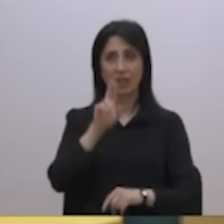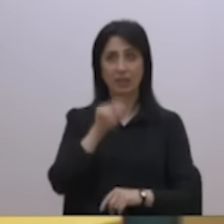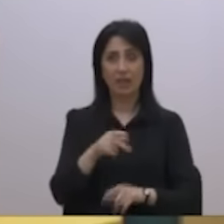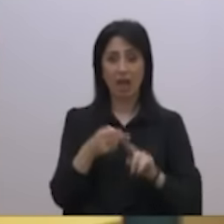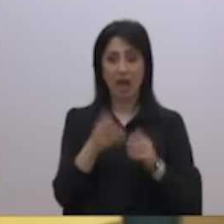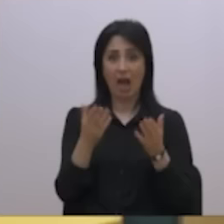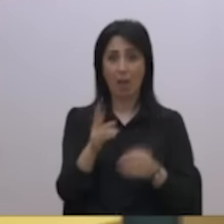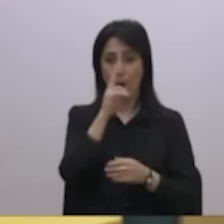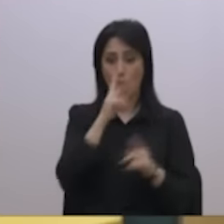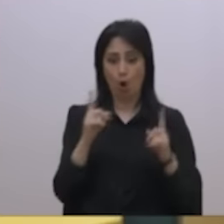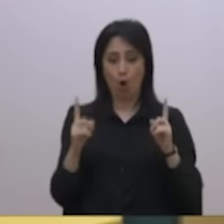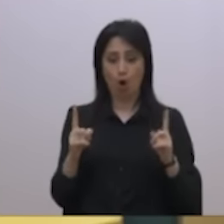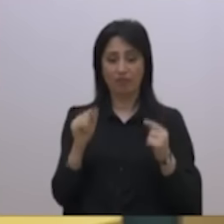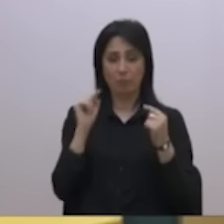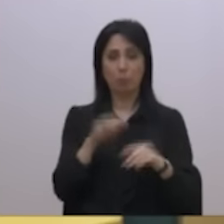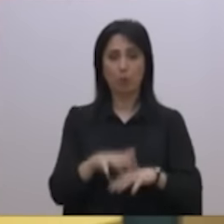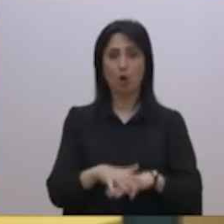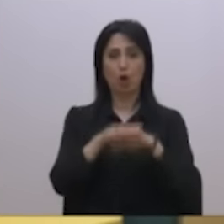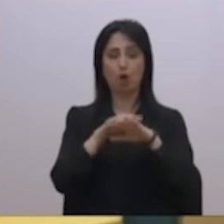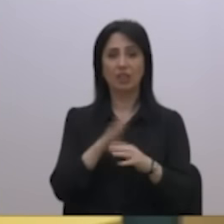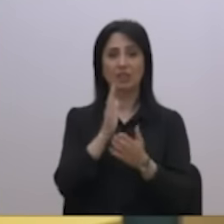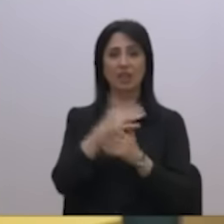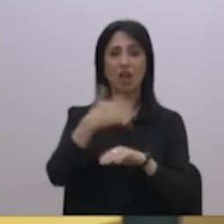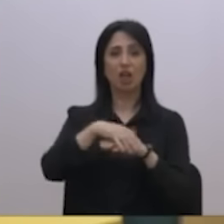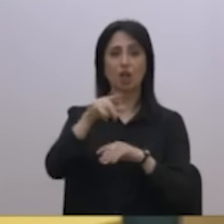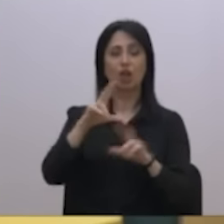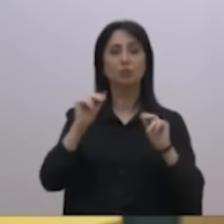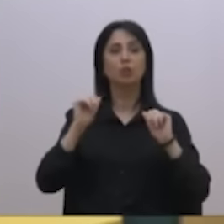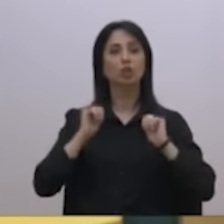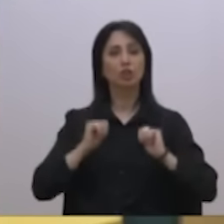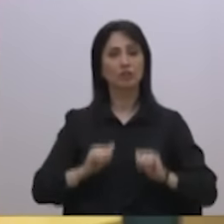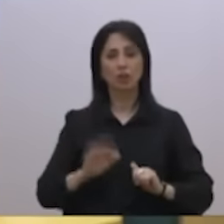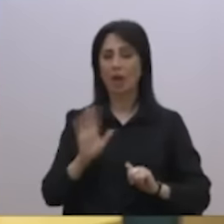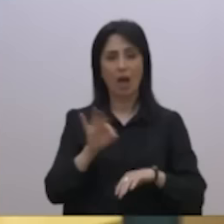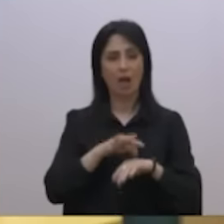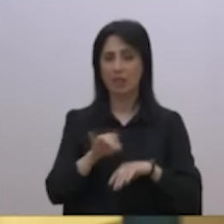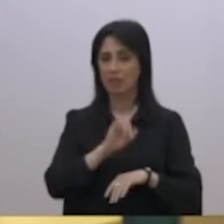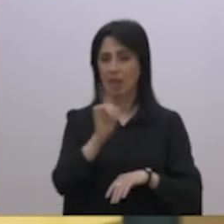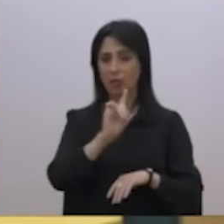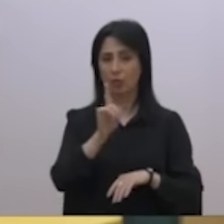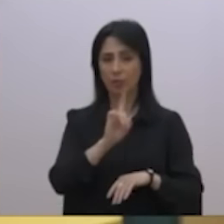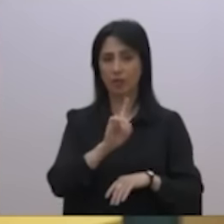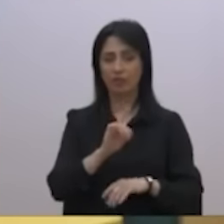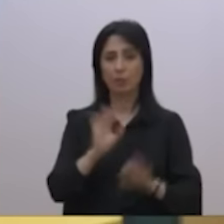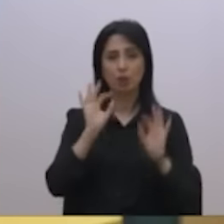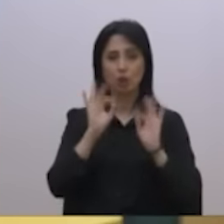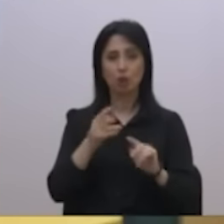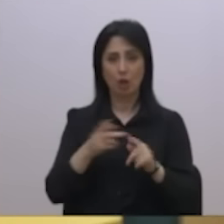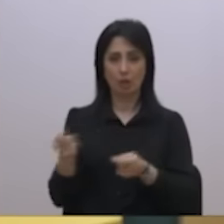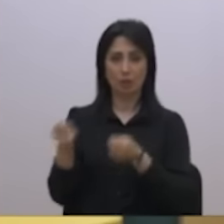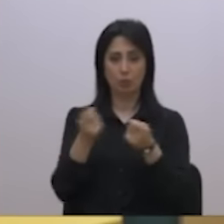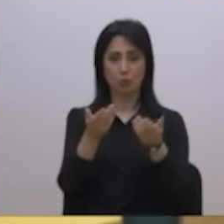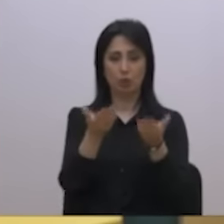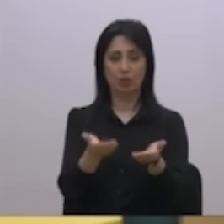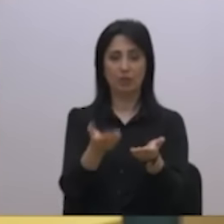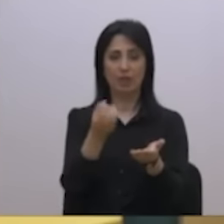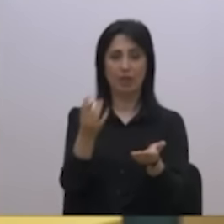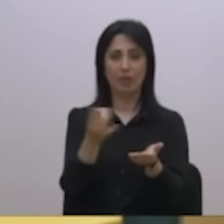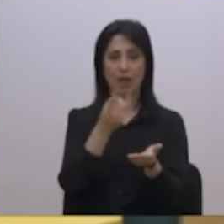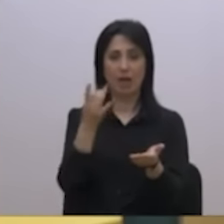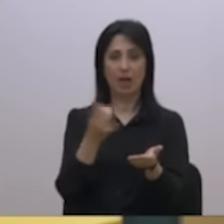ამ ორთვიანმა პროტესტმა, რომელიც არის ქუჩაში, მშვიდობიანმა არაძალადობრივმა პროტესტმა, სწორედ ეს მოიტანა. კიდევ